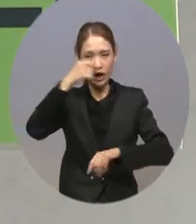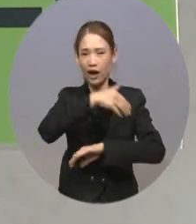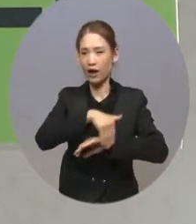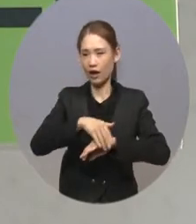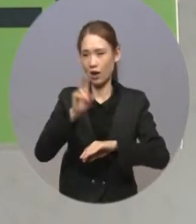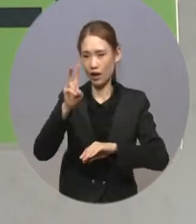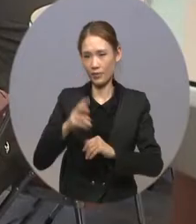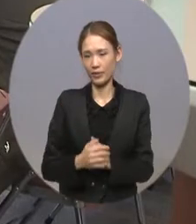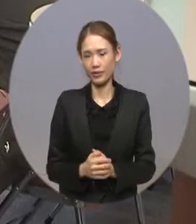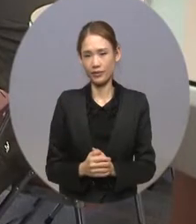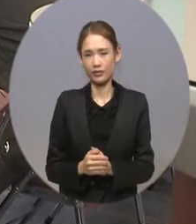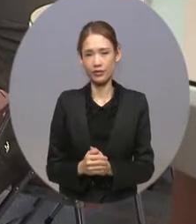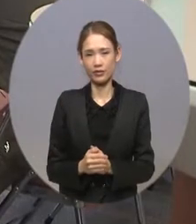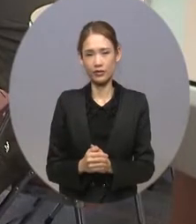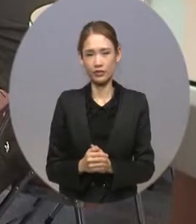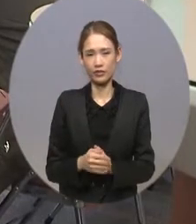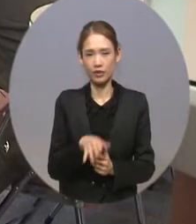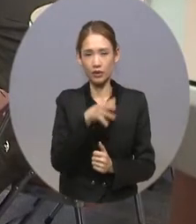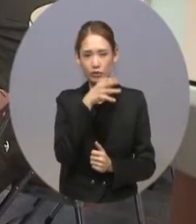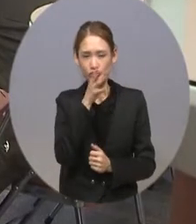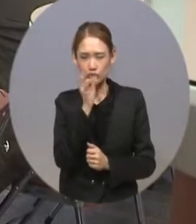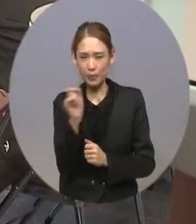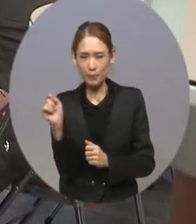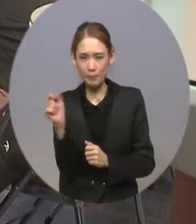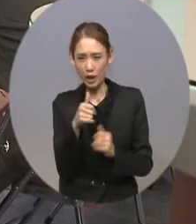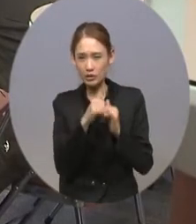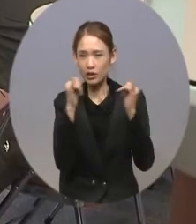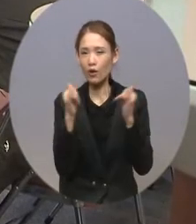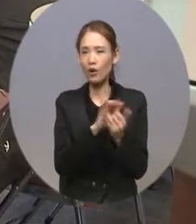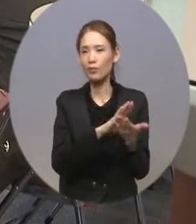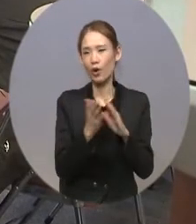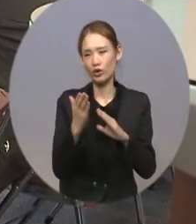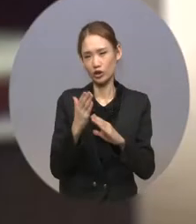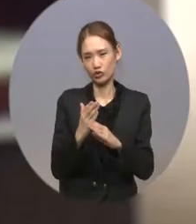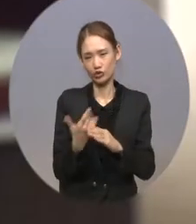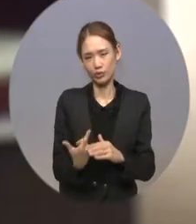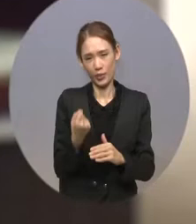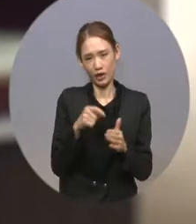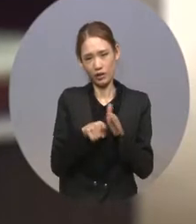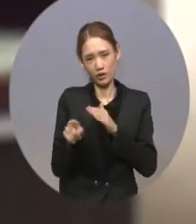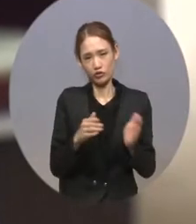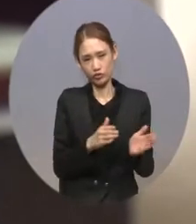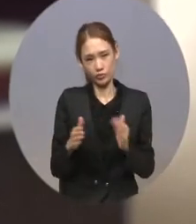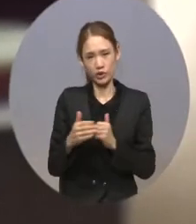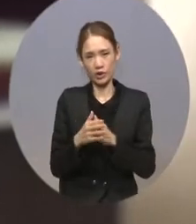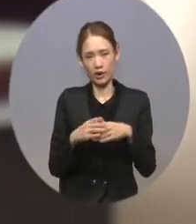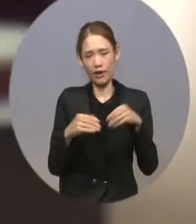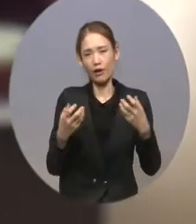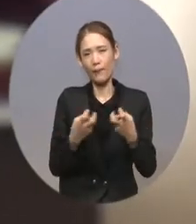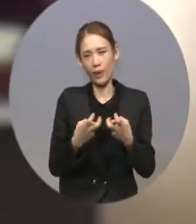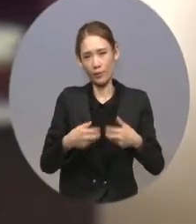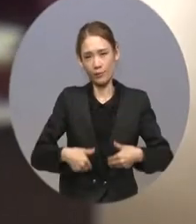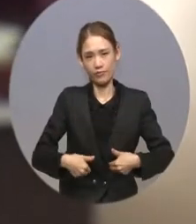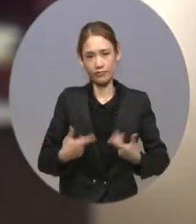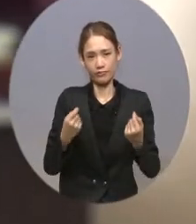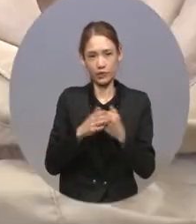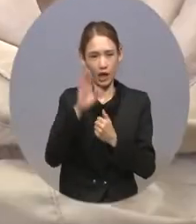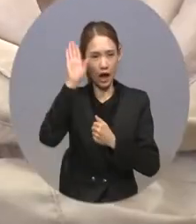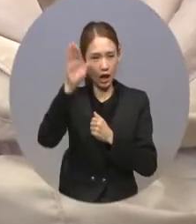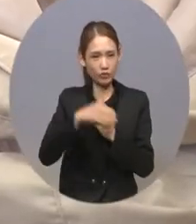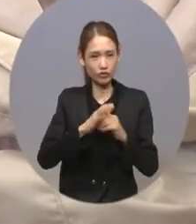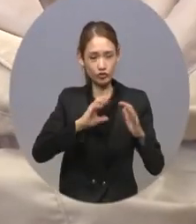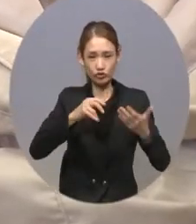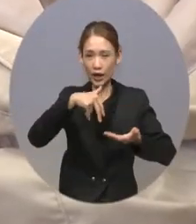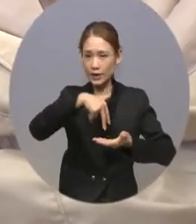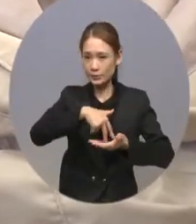있습니다. 초고령 사회로 변하는 이때 선제적으로 준비하고 대응할 필요가 있어 보입니다. 앞으로도